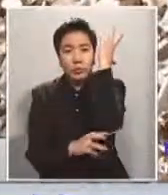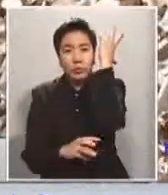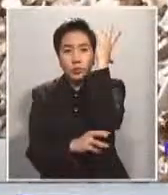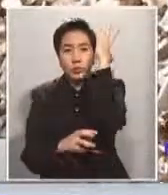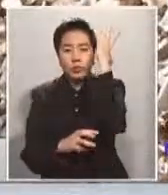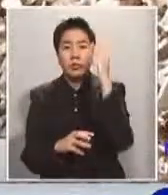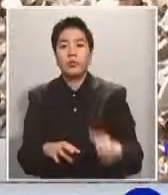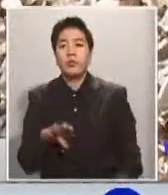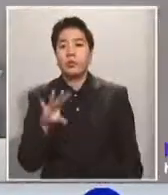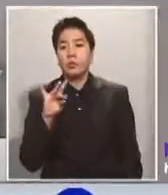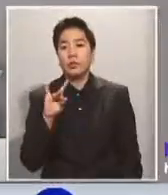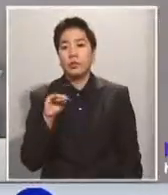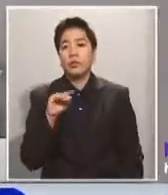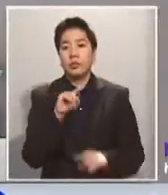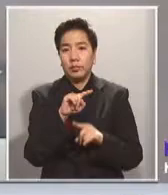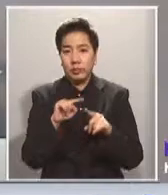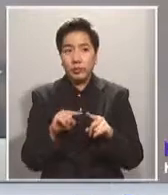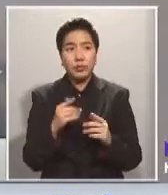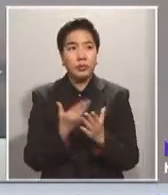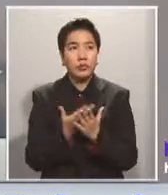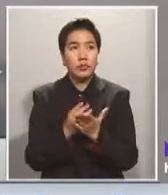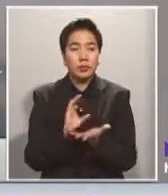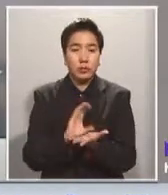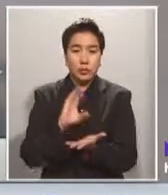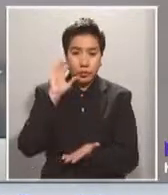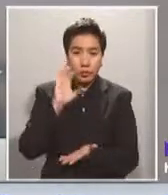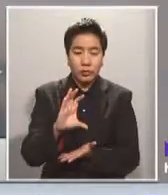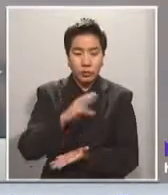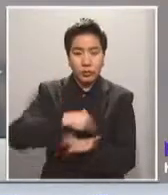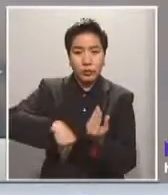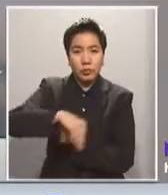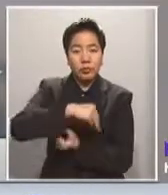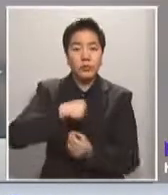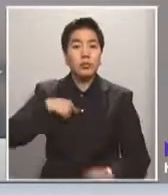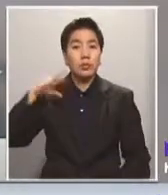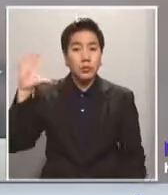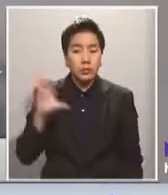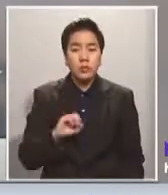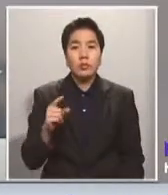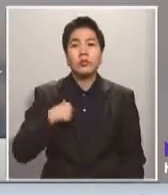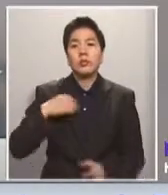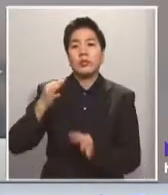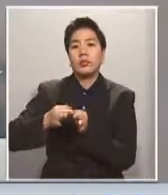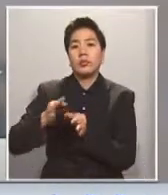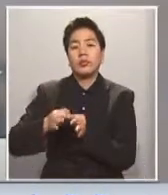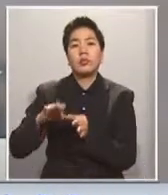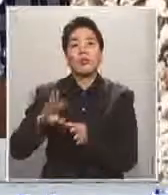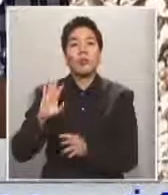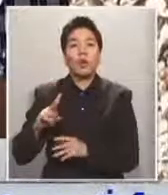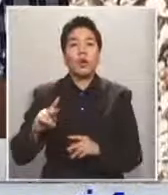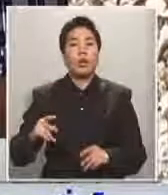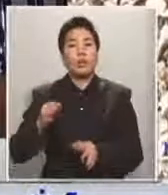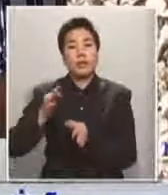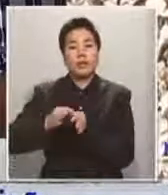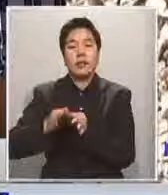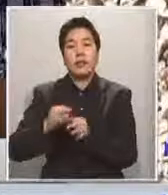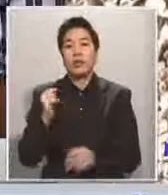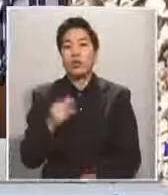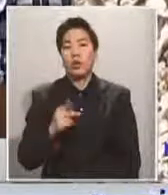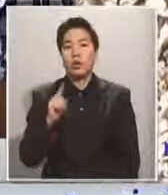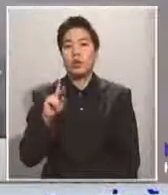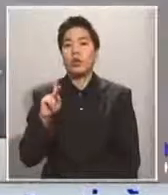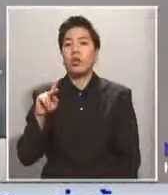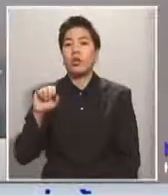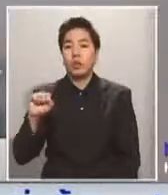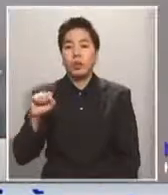าณ 80% จะปลูกมัน ใช้เงินทุนที่ไหนมาหมุนเวียนซื้อ ผมใช้เงินทกสครับผู้ทกส SME ครับ โ